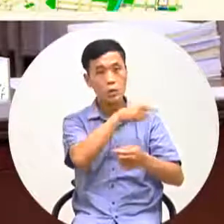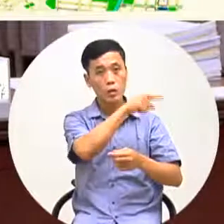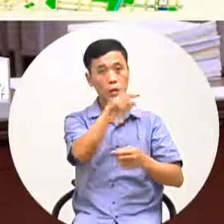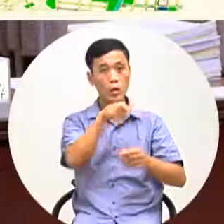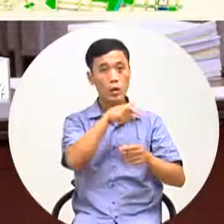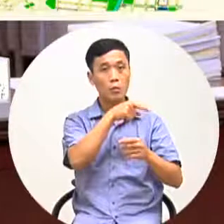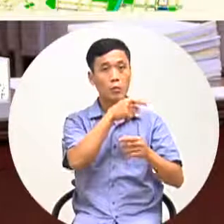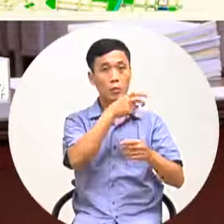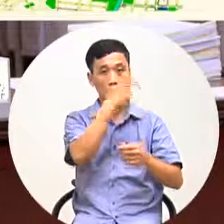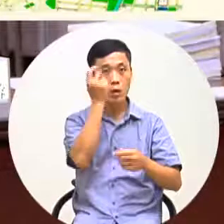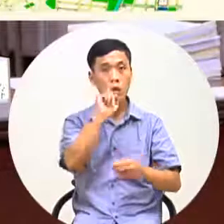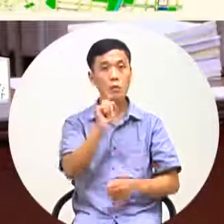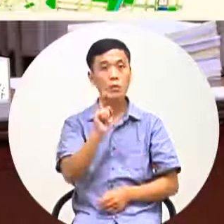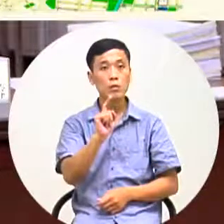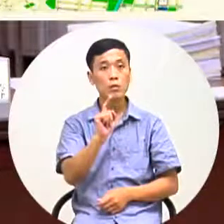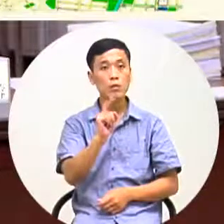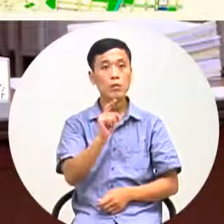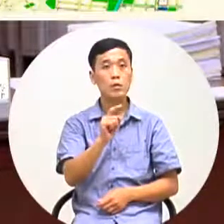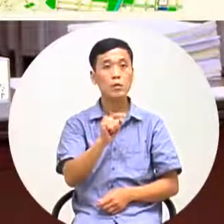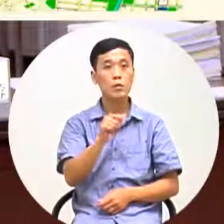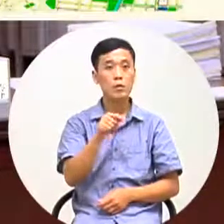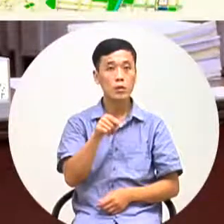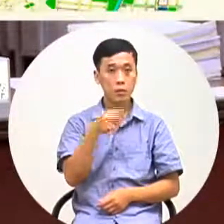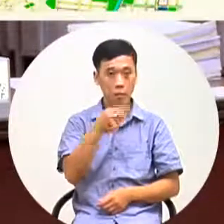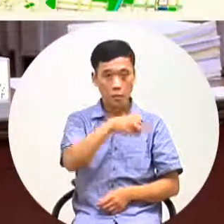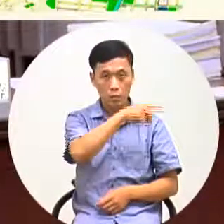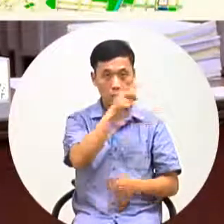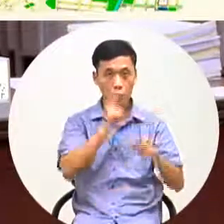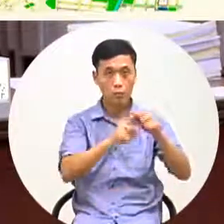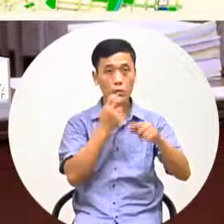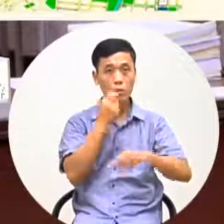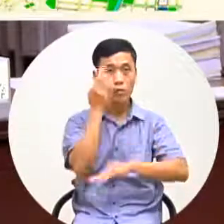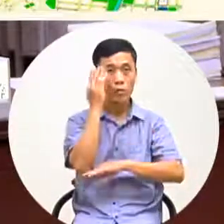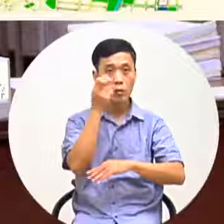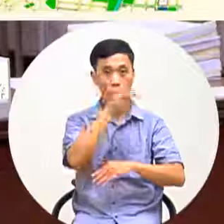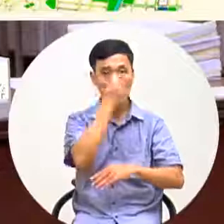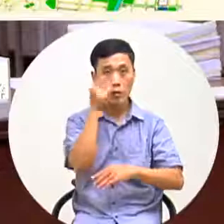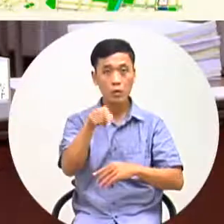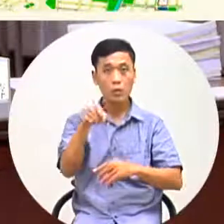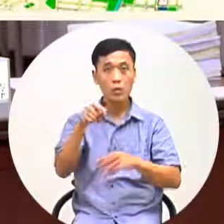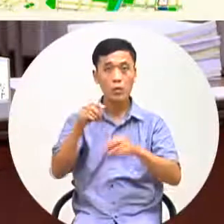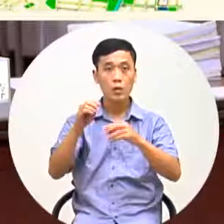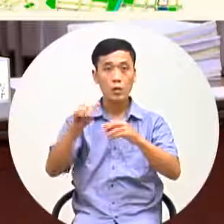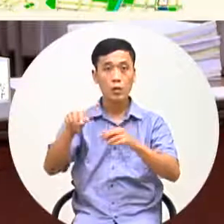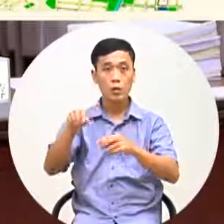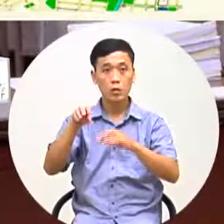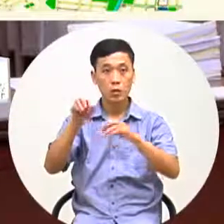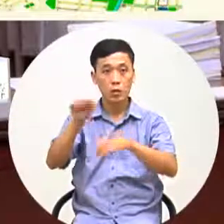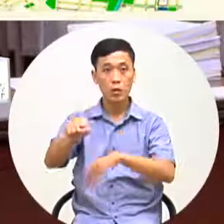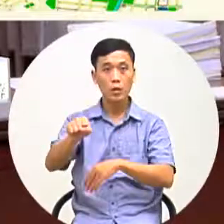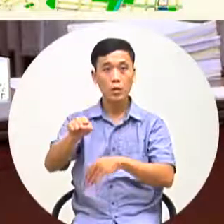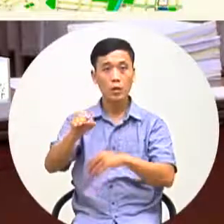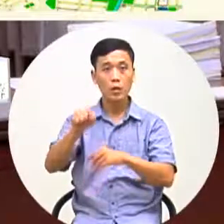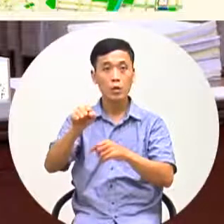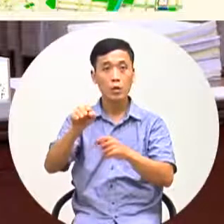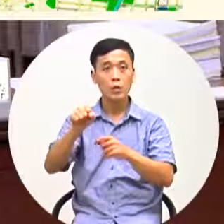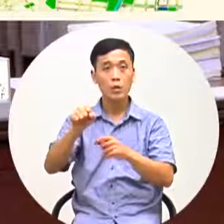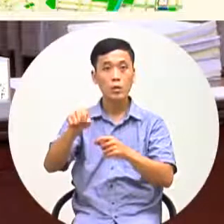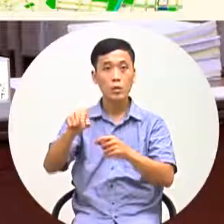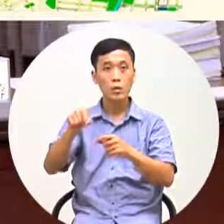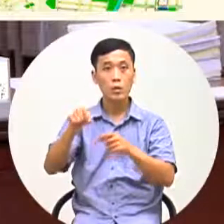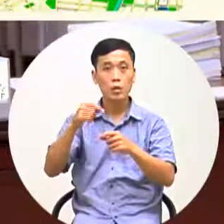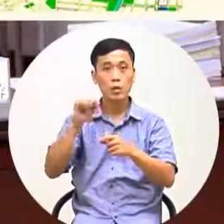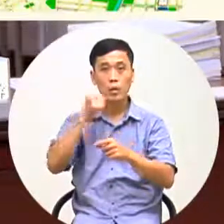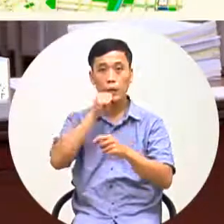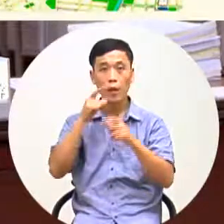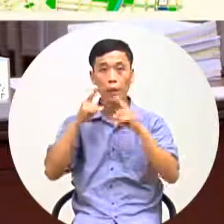中央就无去审查询嘞，伊发现地方糖厂的土地占20几家，伊讲多利糖厂，安尼袂使，啊，所以就把糖厂的部分